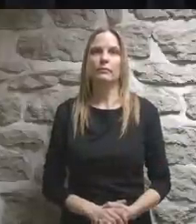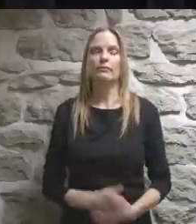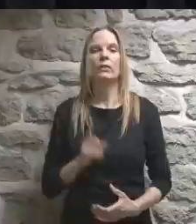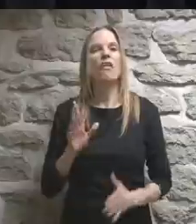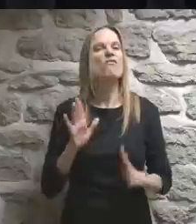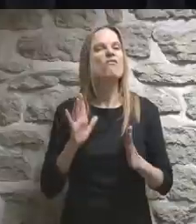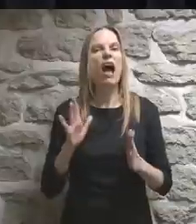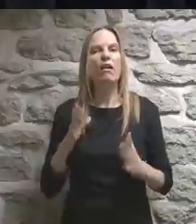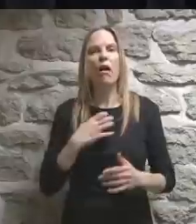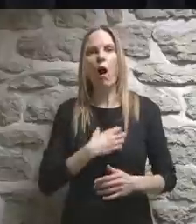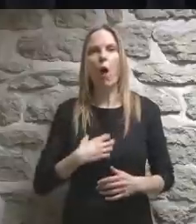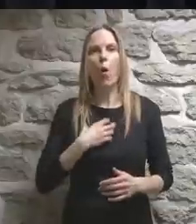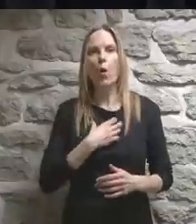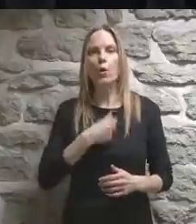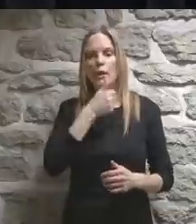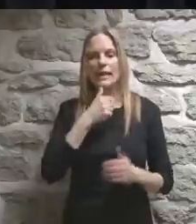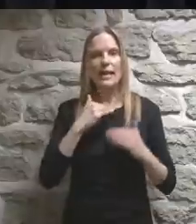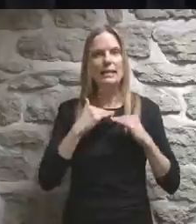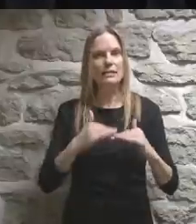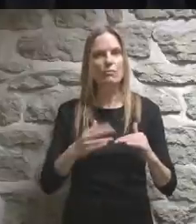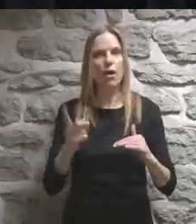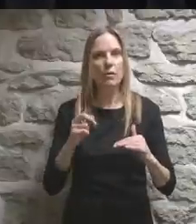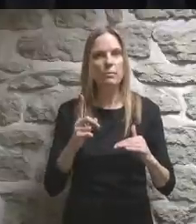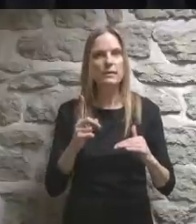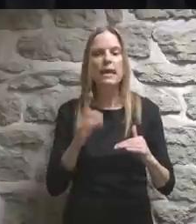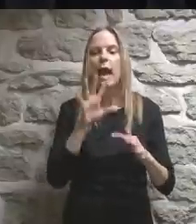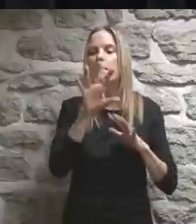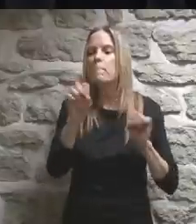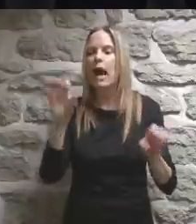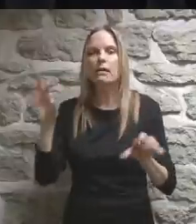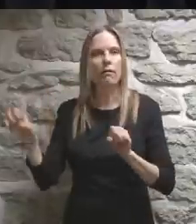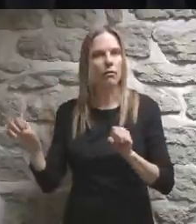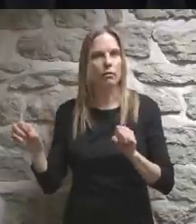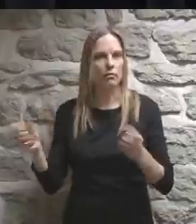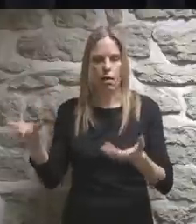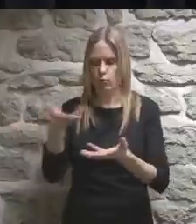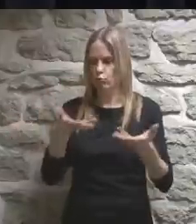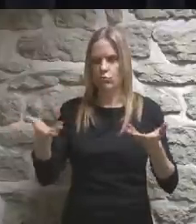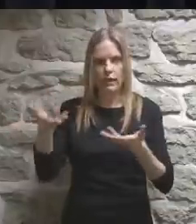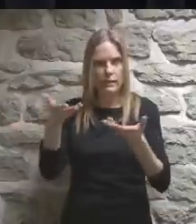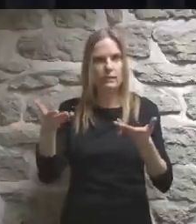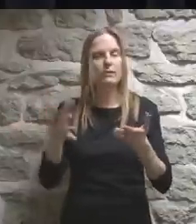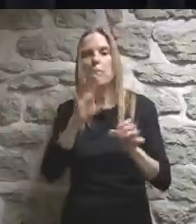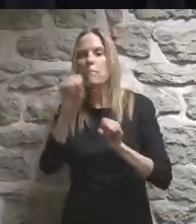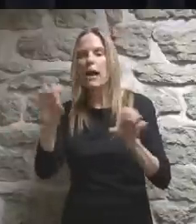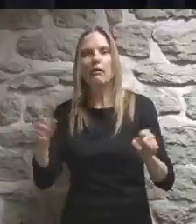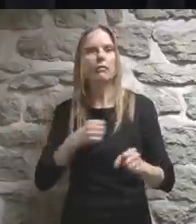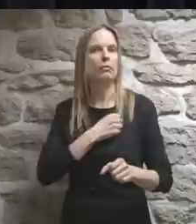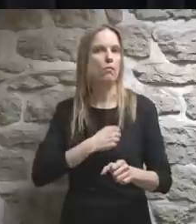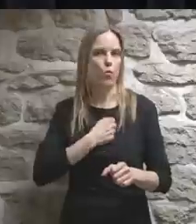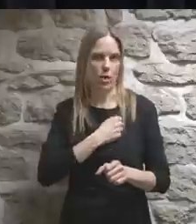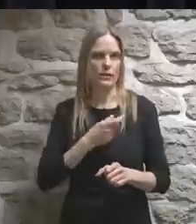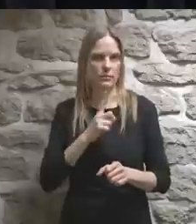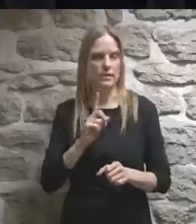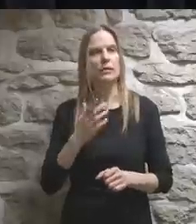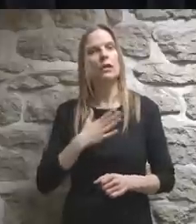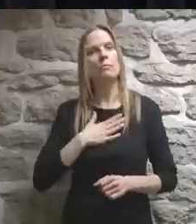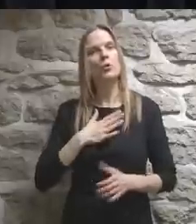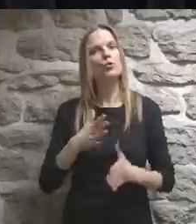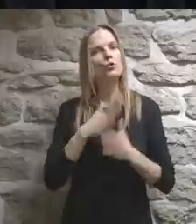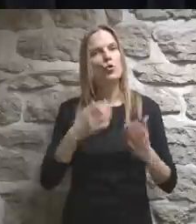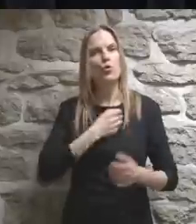väga oluline Eestis on ikkagi märgata üksteist ja märgata muresid ja üks minu suur mure on ka